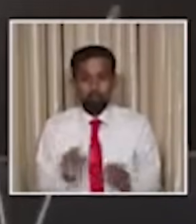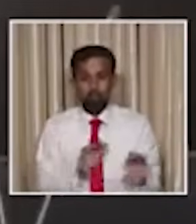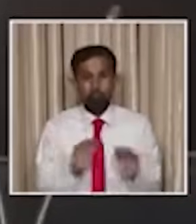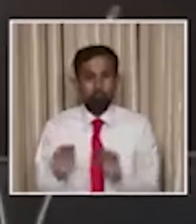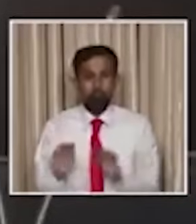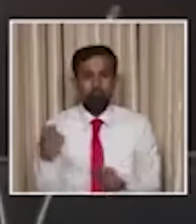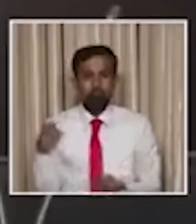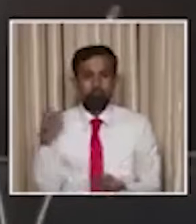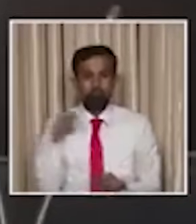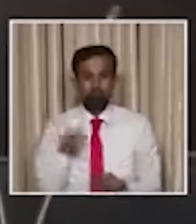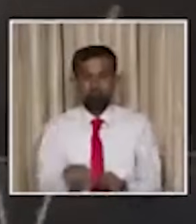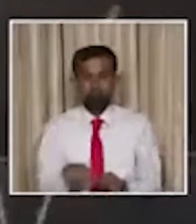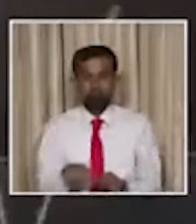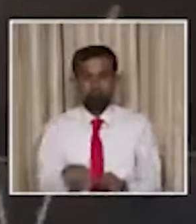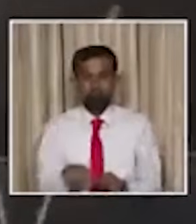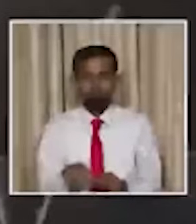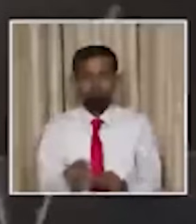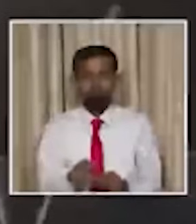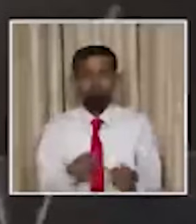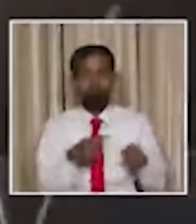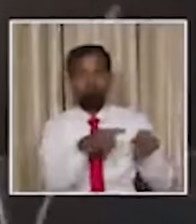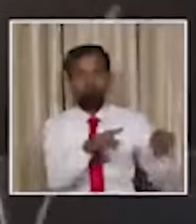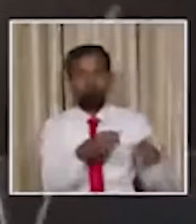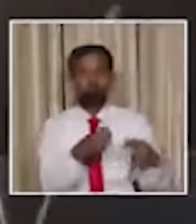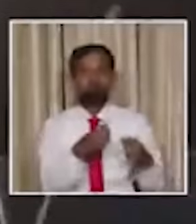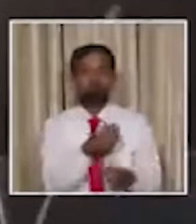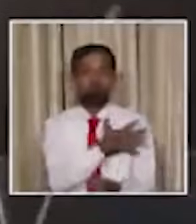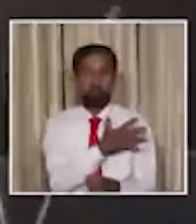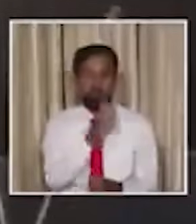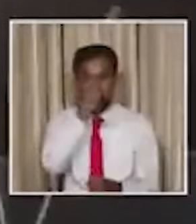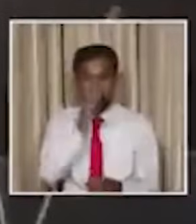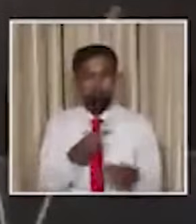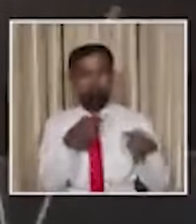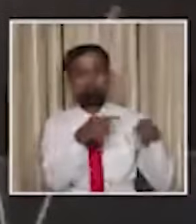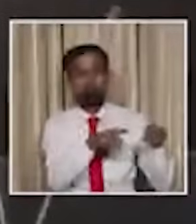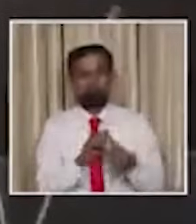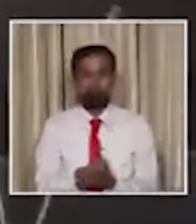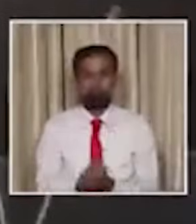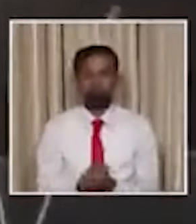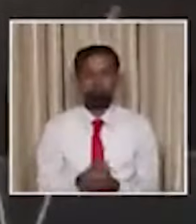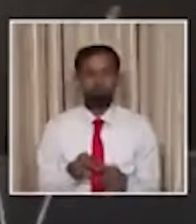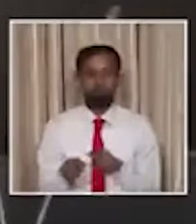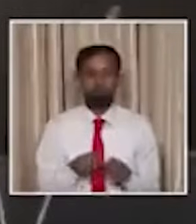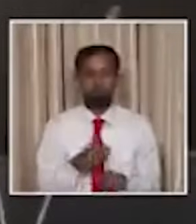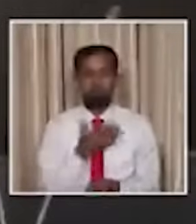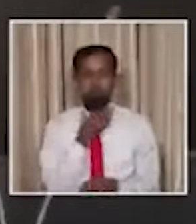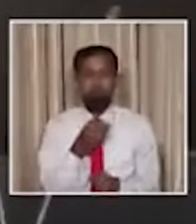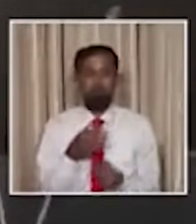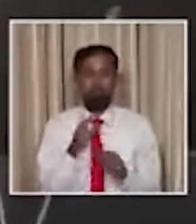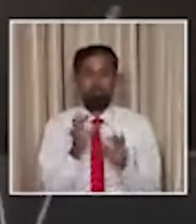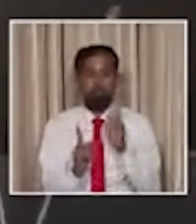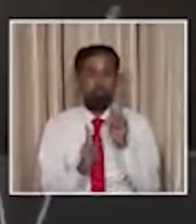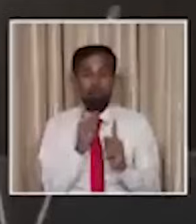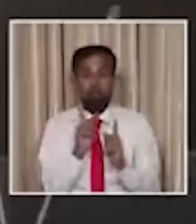சென்றார். எனவே அவ்வாறான நயவஞ்சகர்கள், பொய்யை வாயை திறந்தால் பொய் பேசியவர்கள், முழு முஸ்லிம்